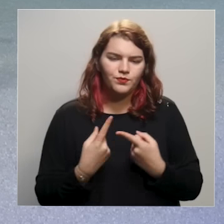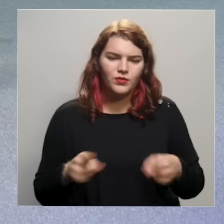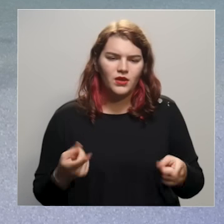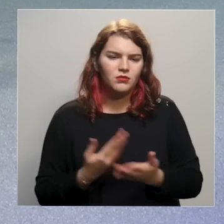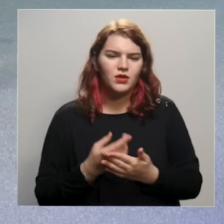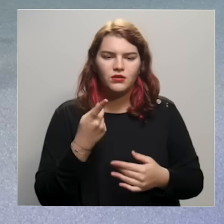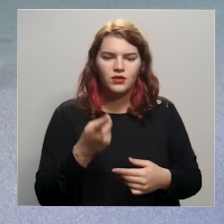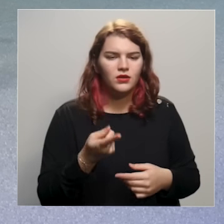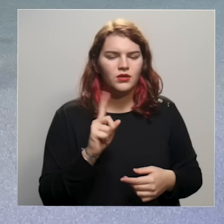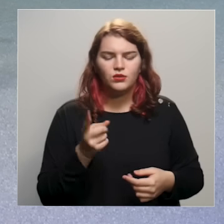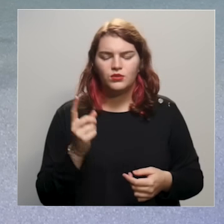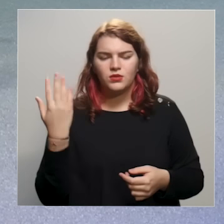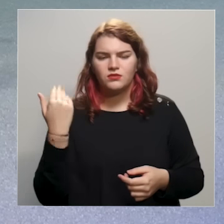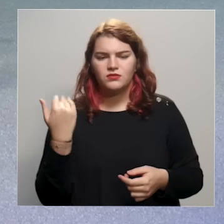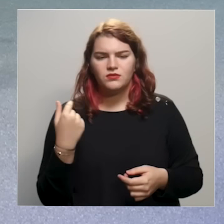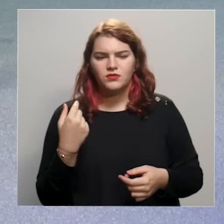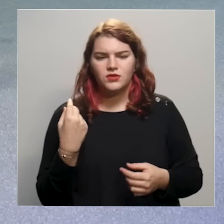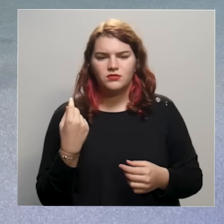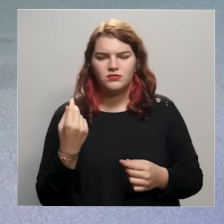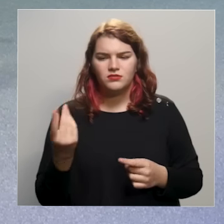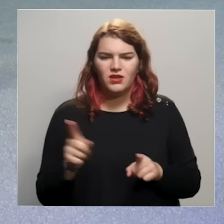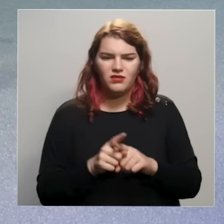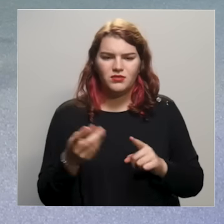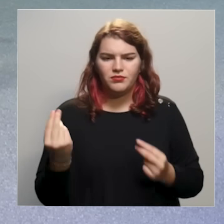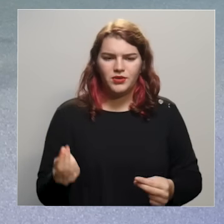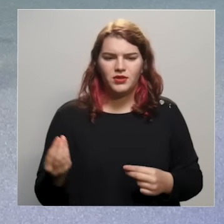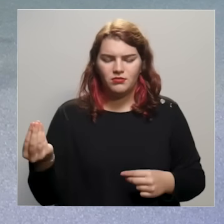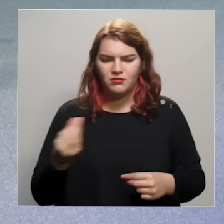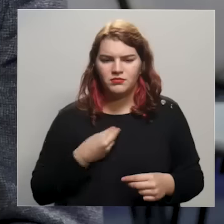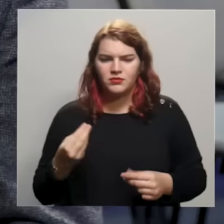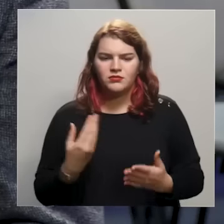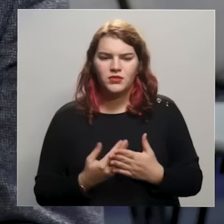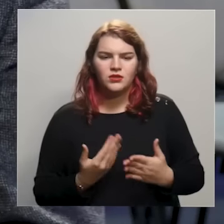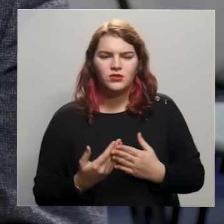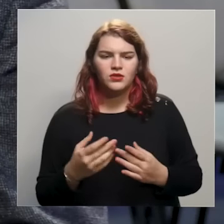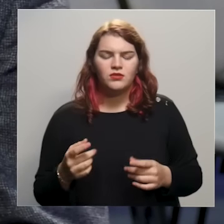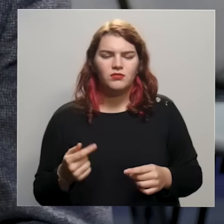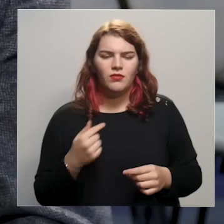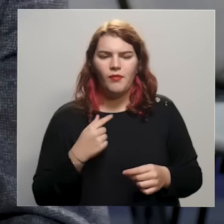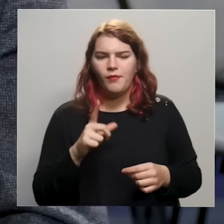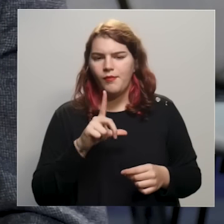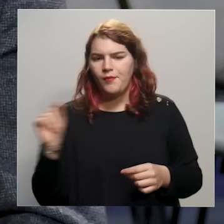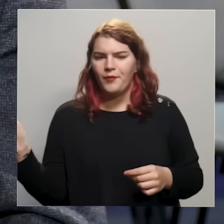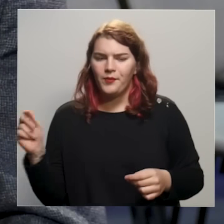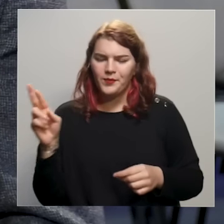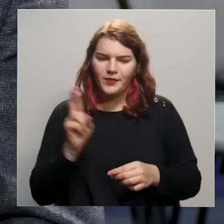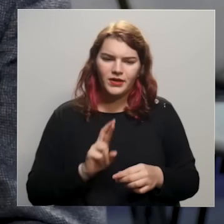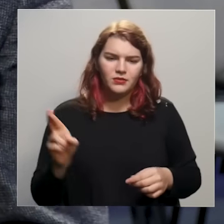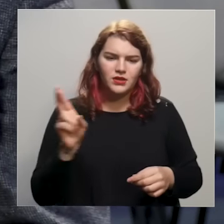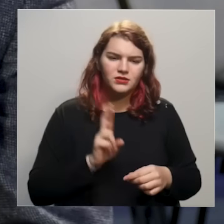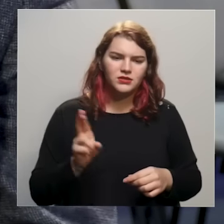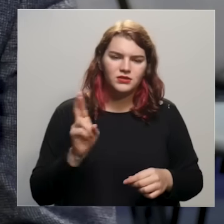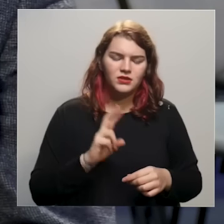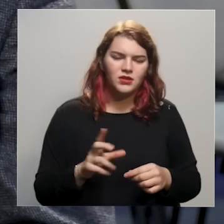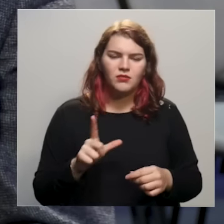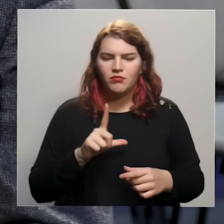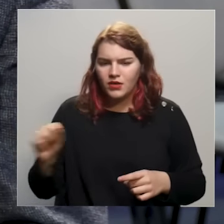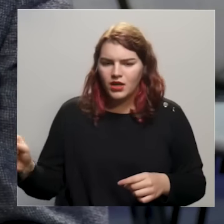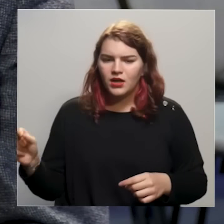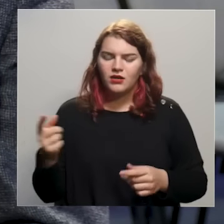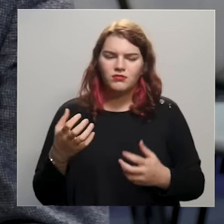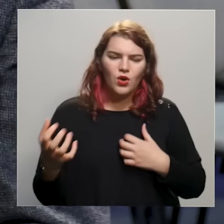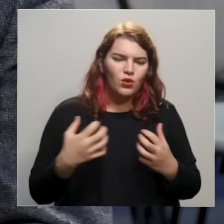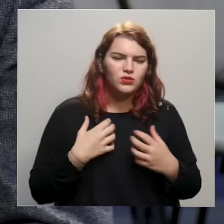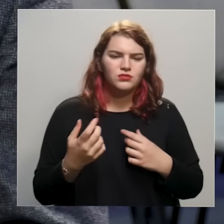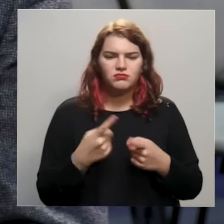ea nu erau bine primiți, într-adevăr, pentru că noi plecam la repetiții, noi plecam la concerte,